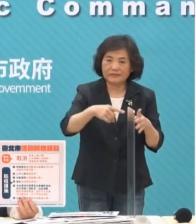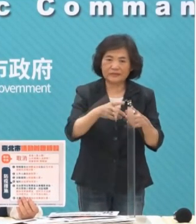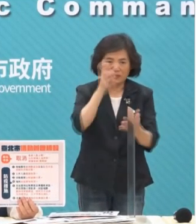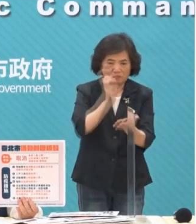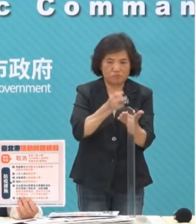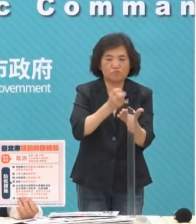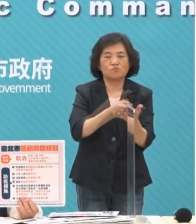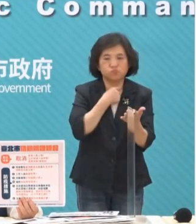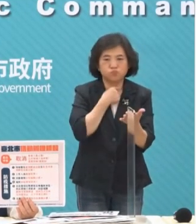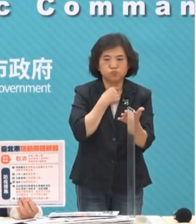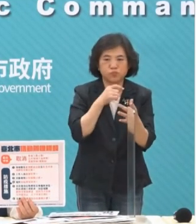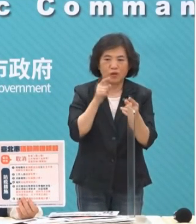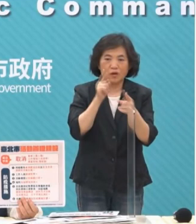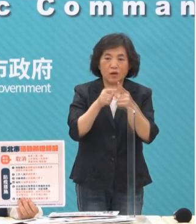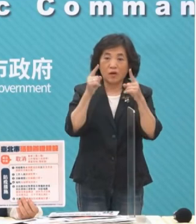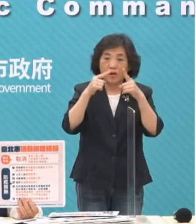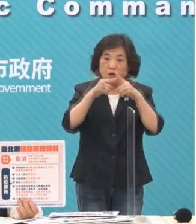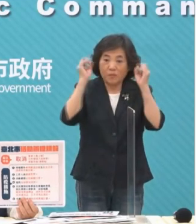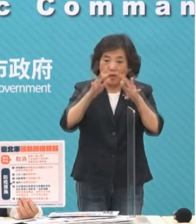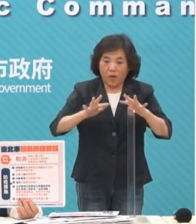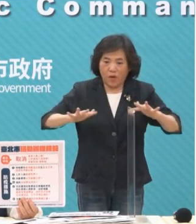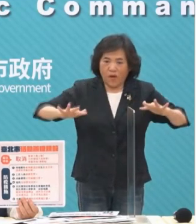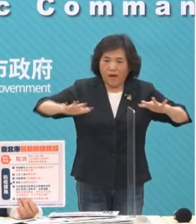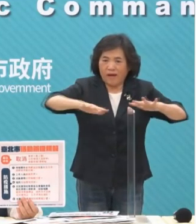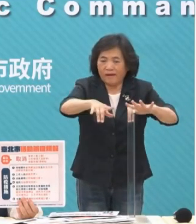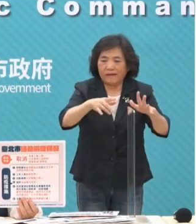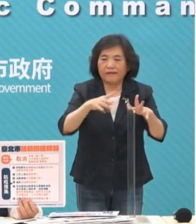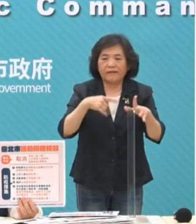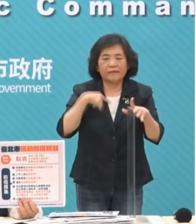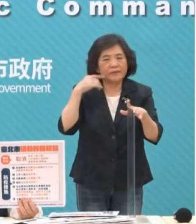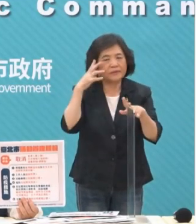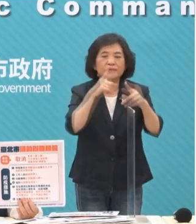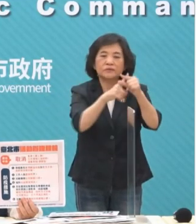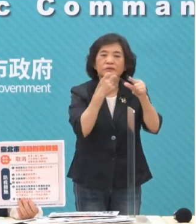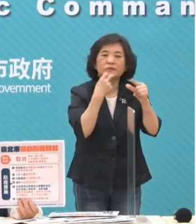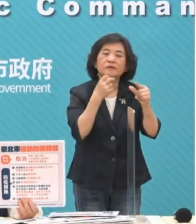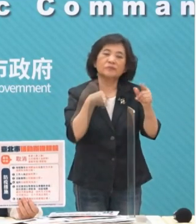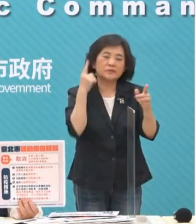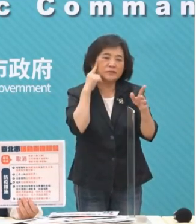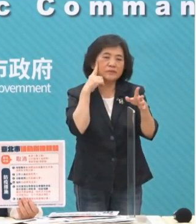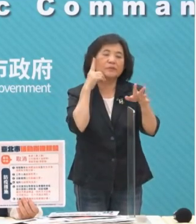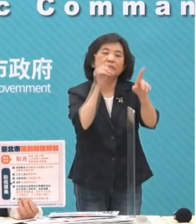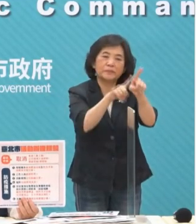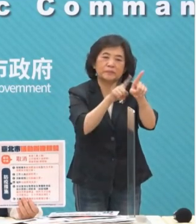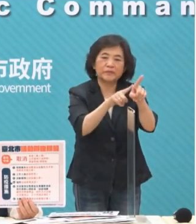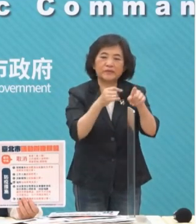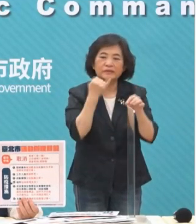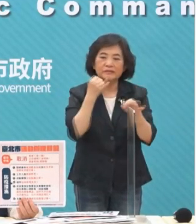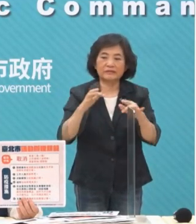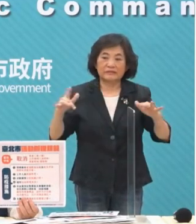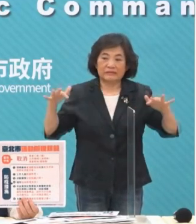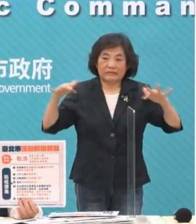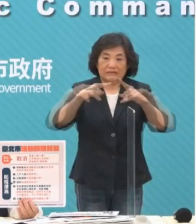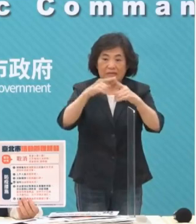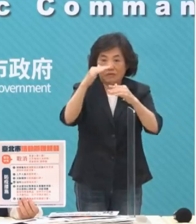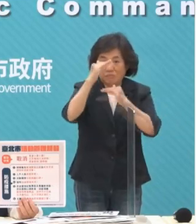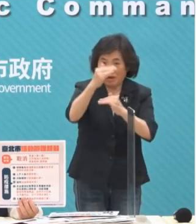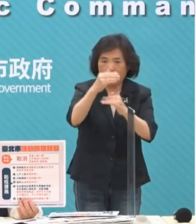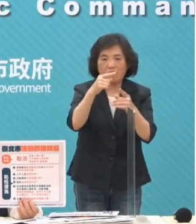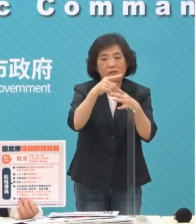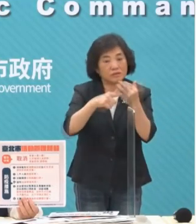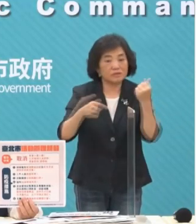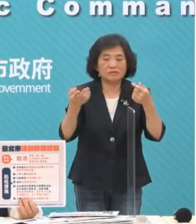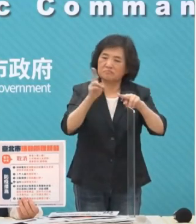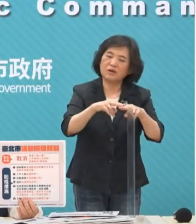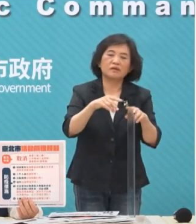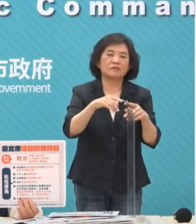格管制大型活动，所以这样呢，我们说我们还是配合中央的，取消这个集会上数集会人数的上限的，人